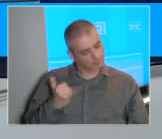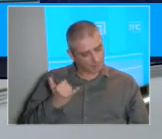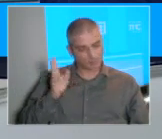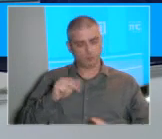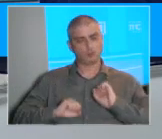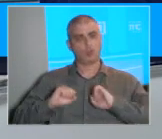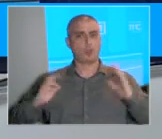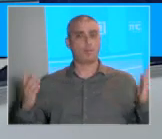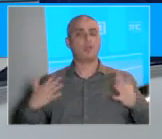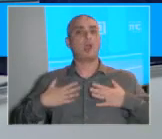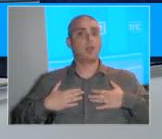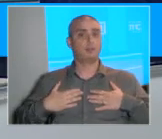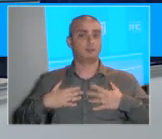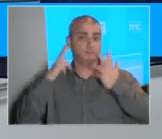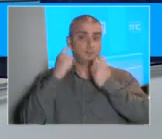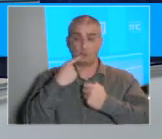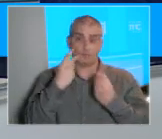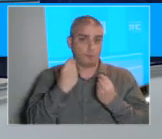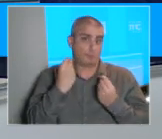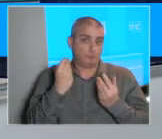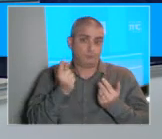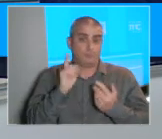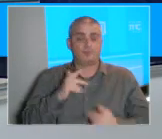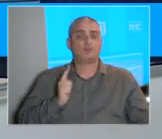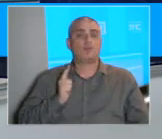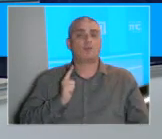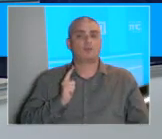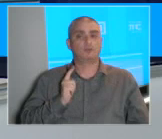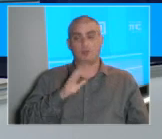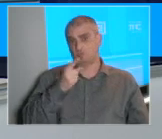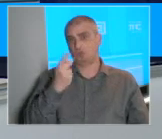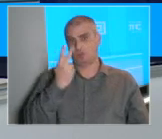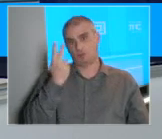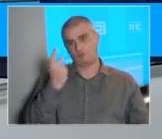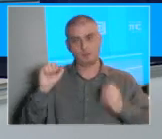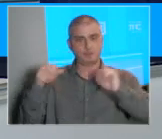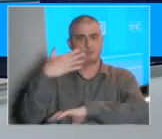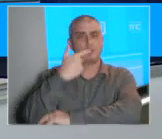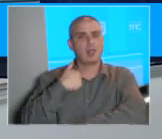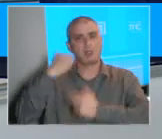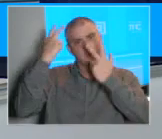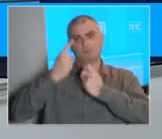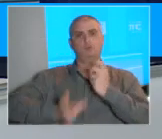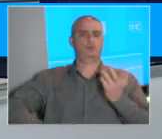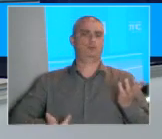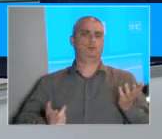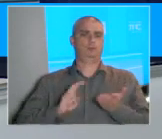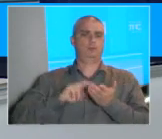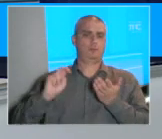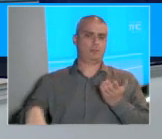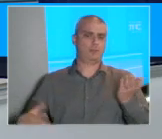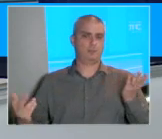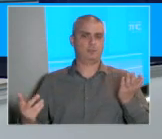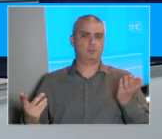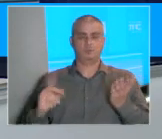גם נורמה. אני ציפיתי, והוא אמר משהו שאולי אפילו אישי, למרות שהוא כמובן נשיא המדינה, אני ציפיתי שהוא יקום, מתפטר, הוא